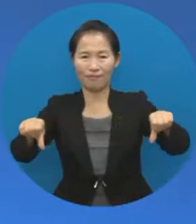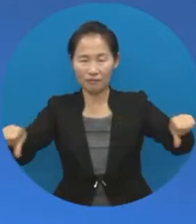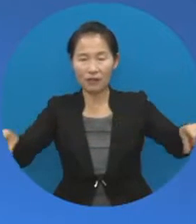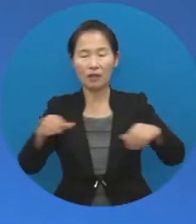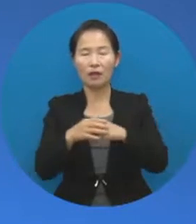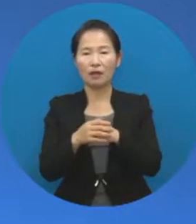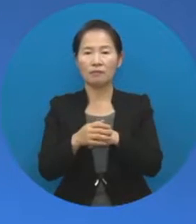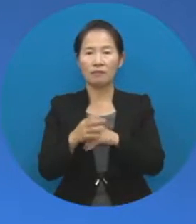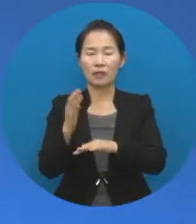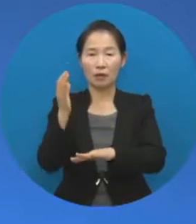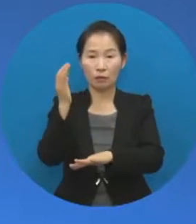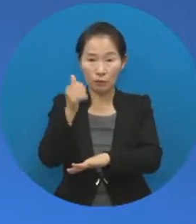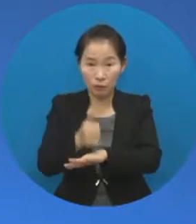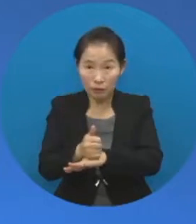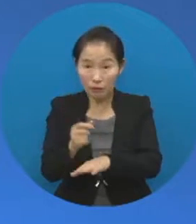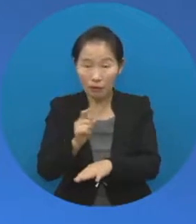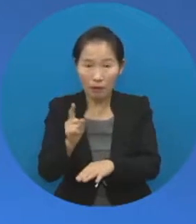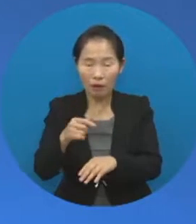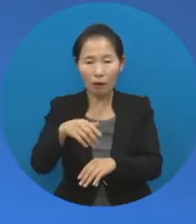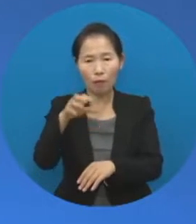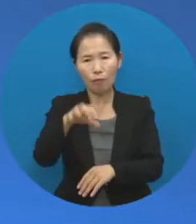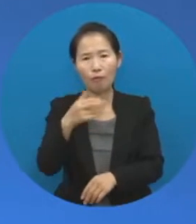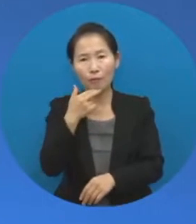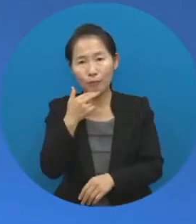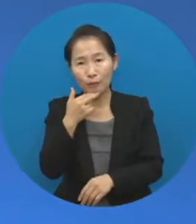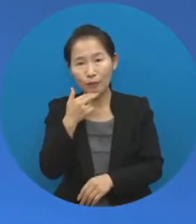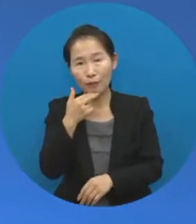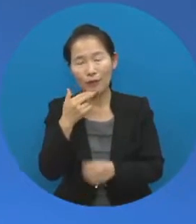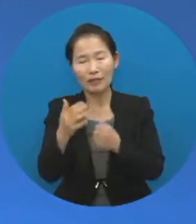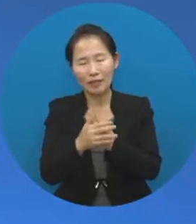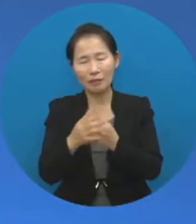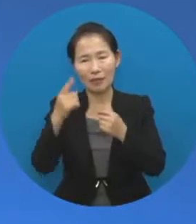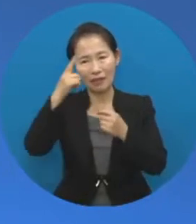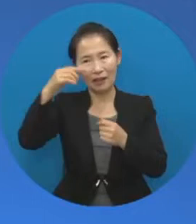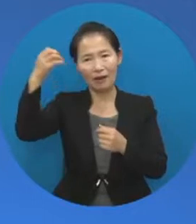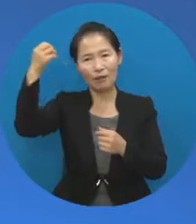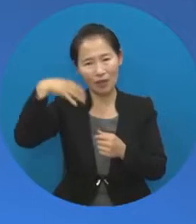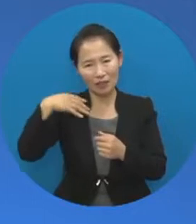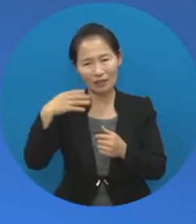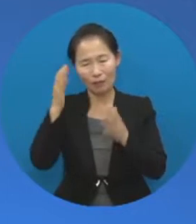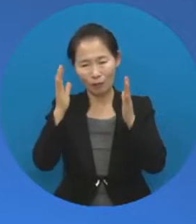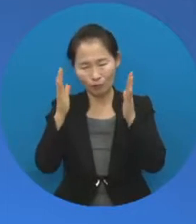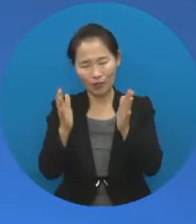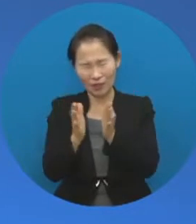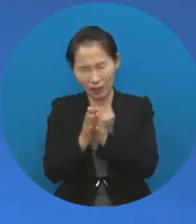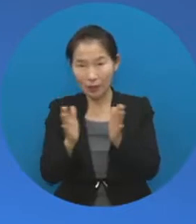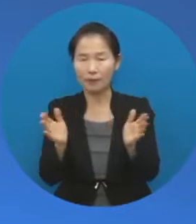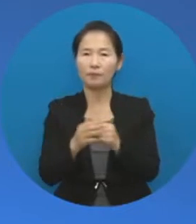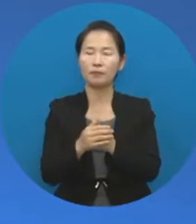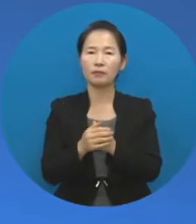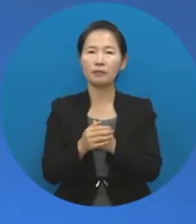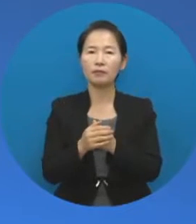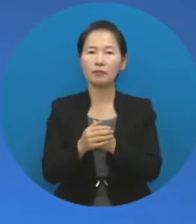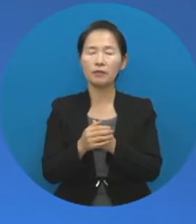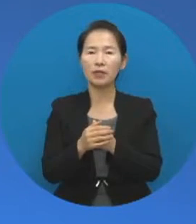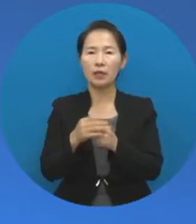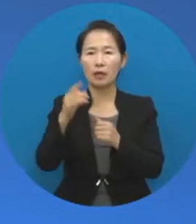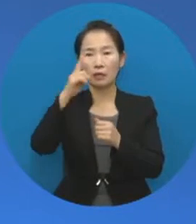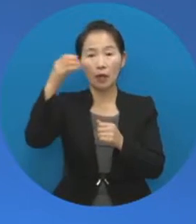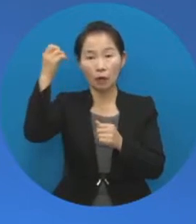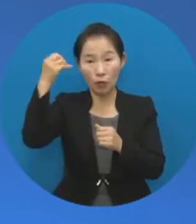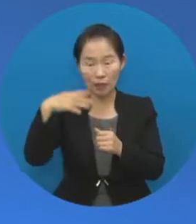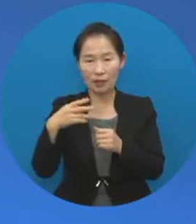결국은 갈 곳이 없어서 대학원을 가게 되는데요. 대학원에서 또